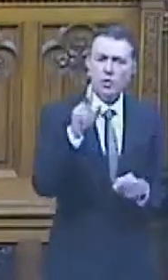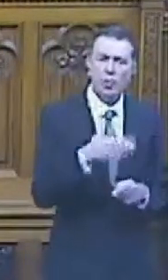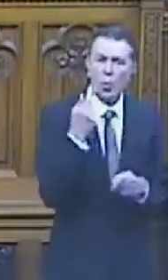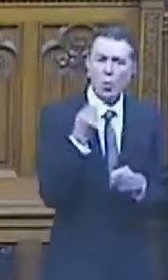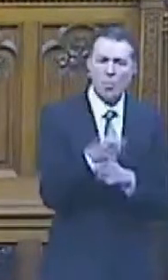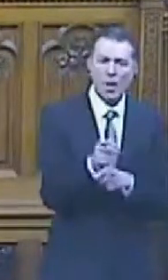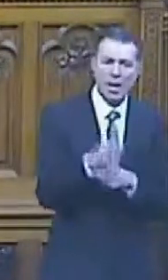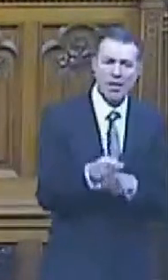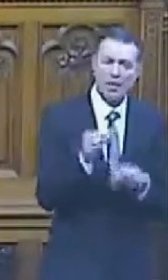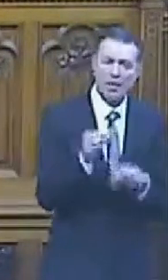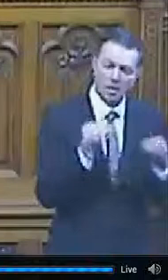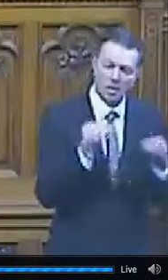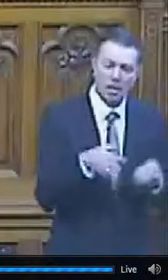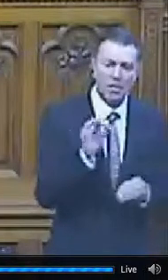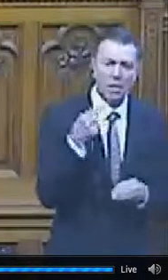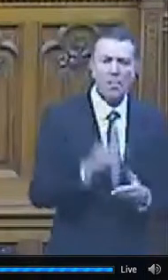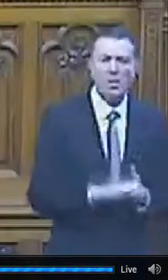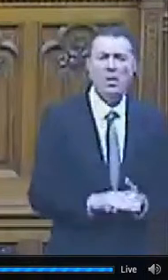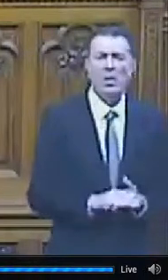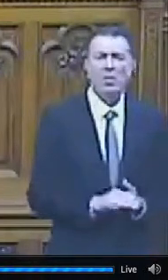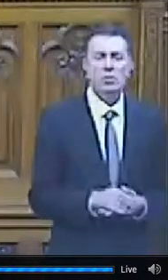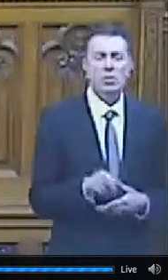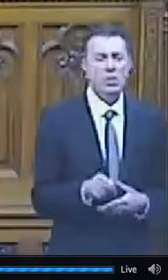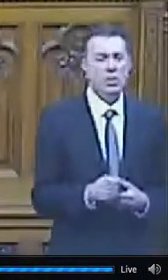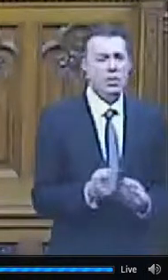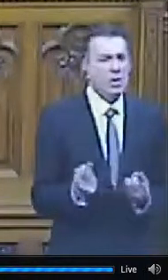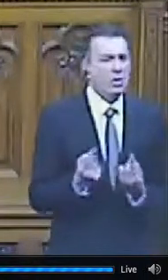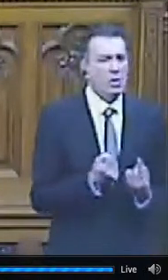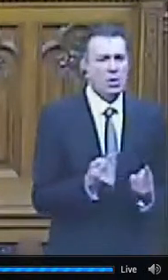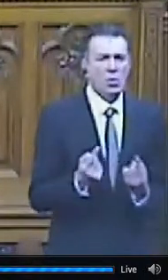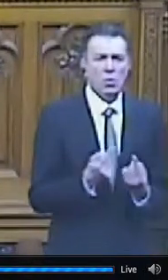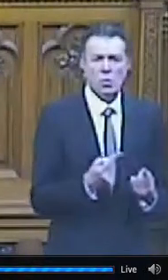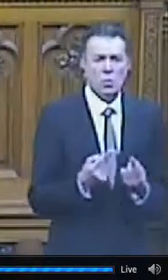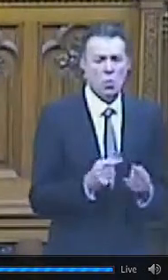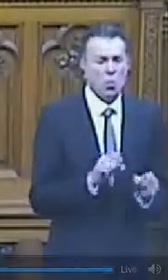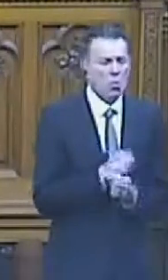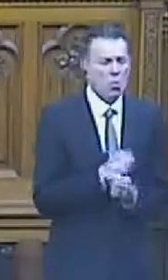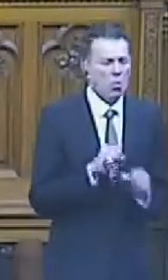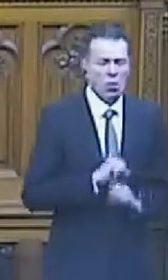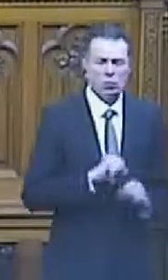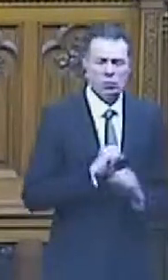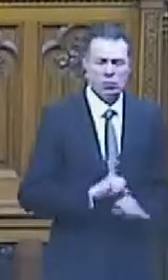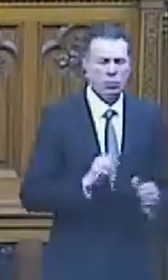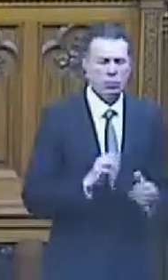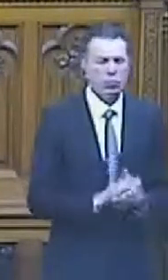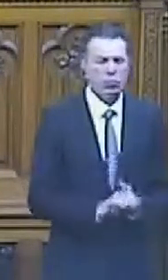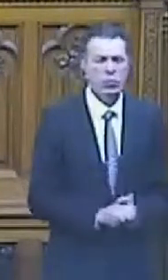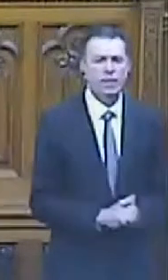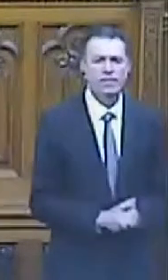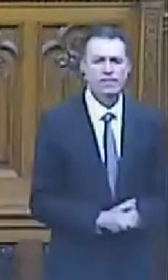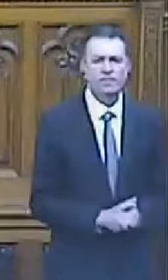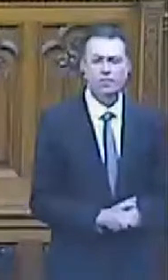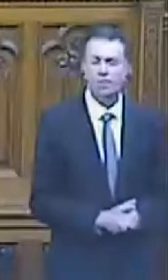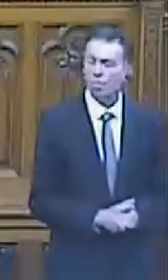belästigt werden, meine sehr geehrten Damen und Herren. Dieser Zustand ist weiter nicht mehr zumutbar.